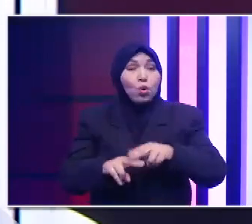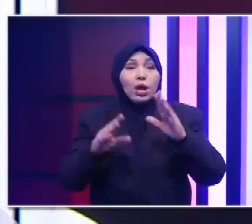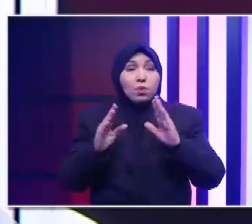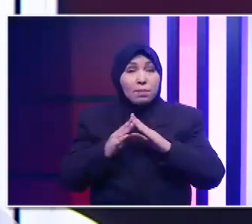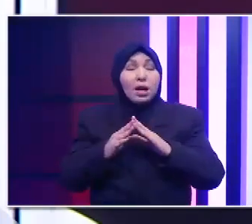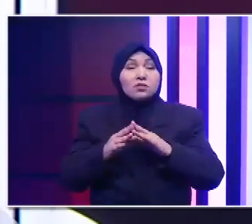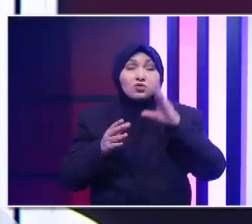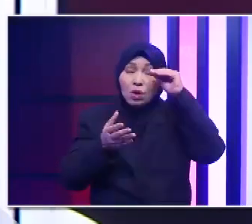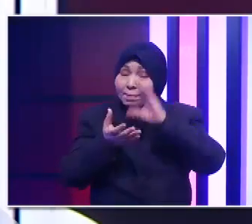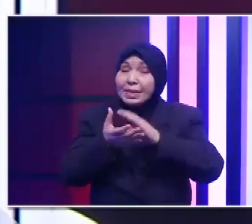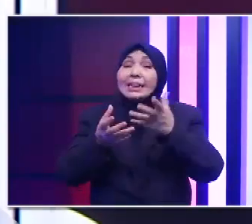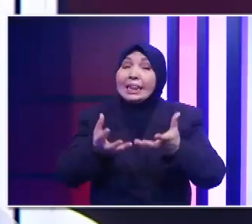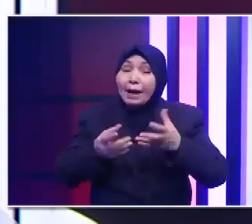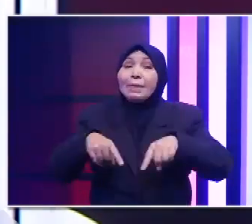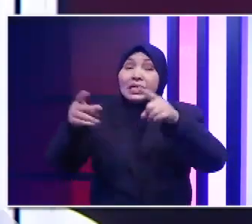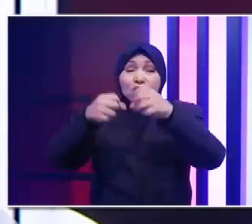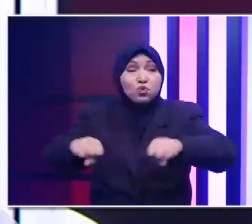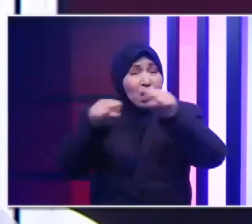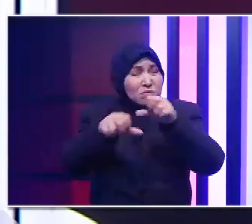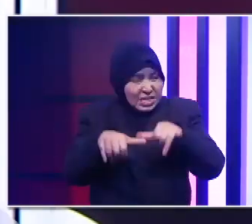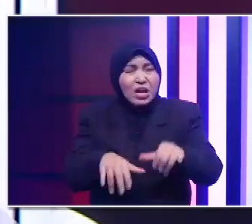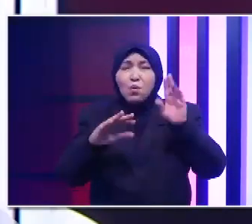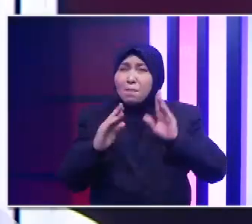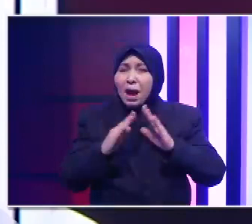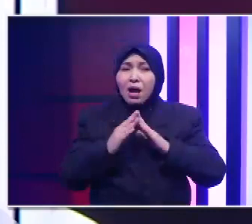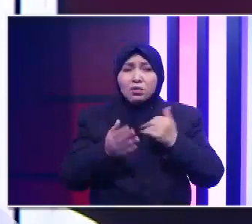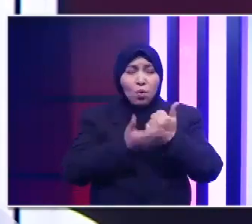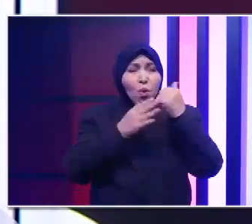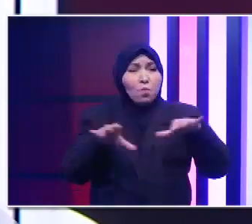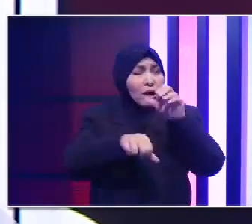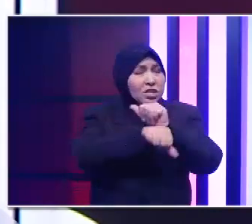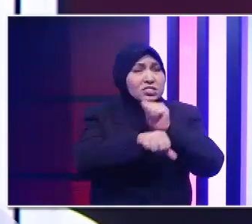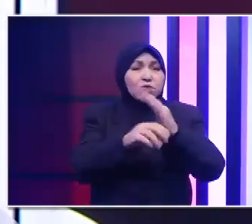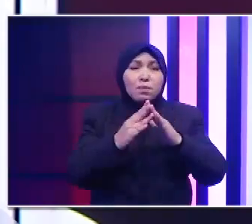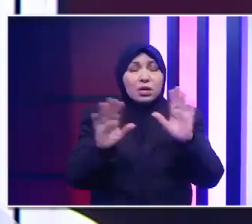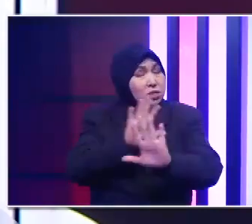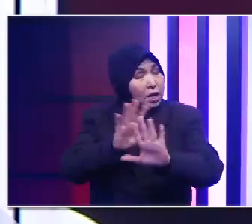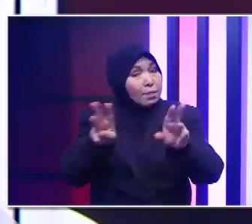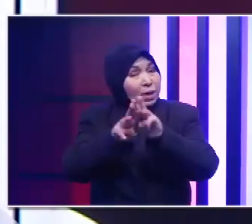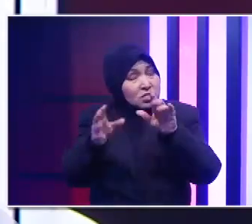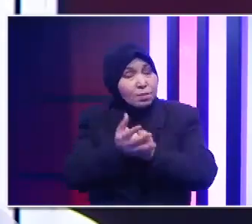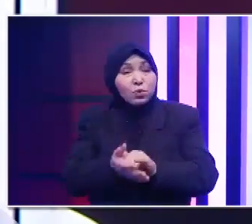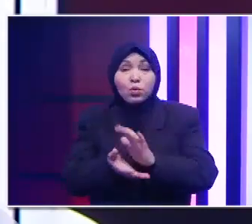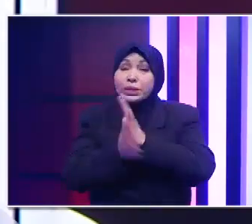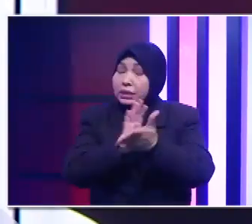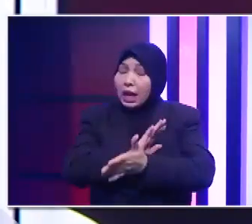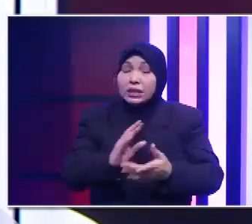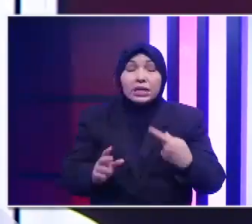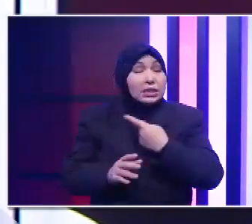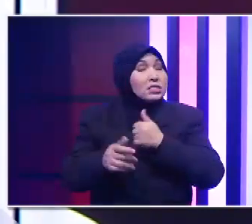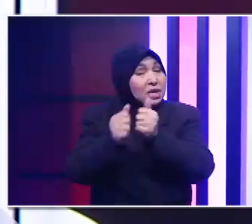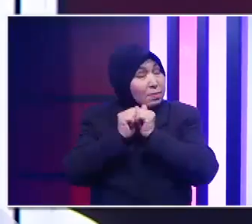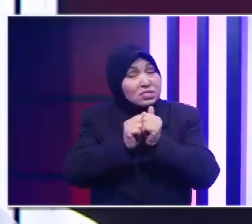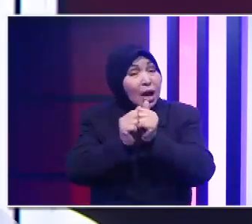rumah Islam itu ndak pergi suara untuk pergi solicited putar rumah Tolong gua kecil rumah Jangan sentuh bahkan kita sama-sama